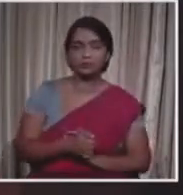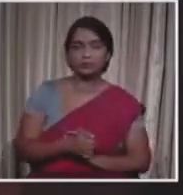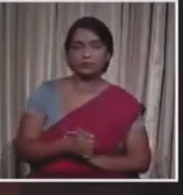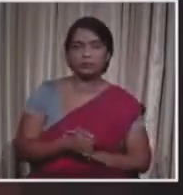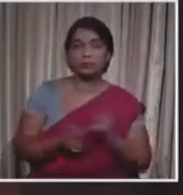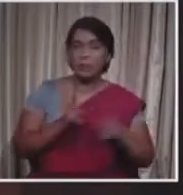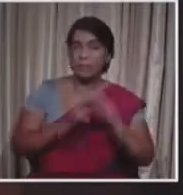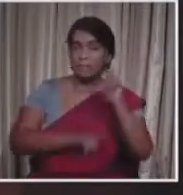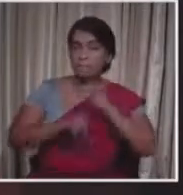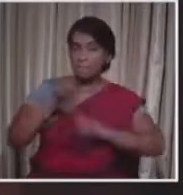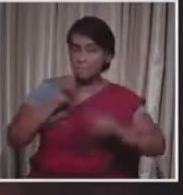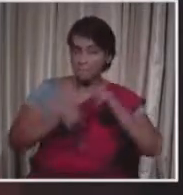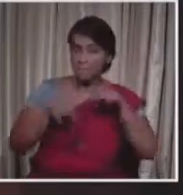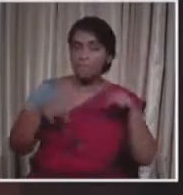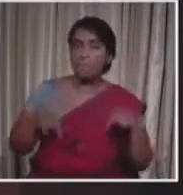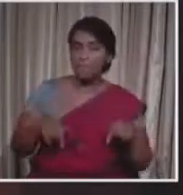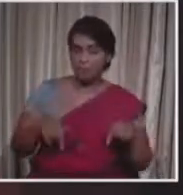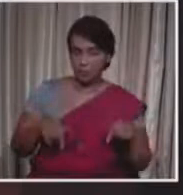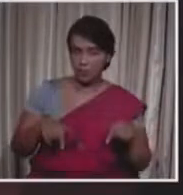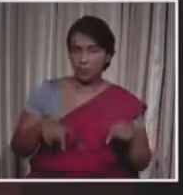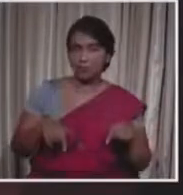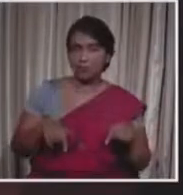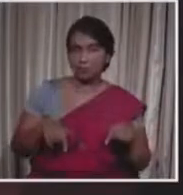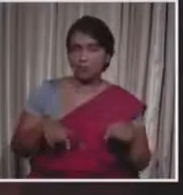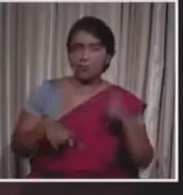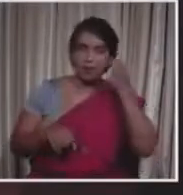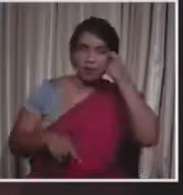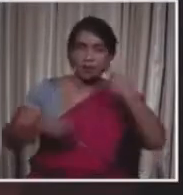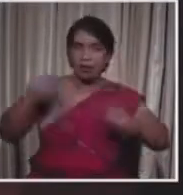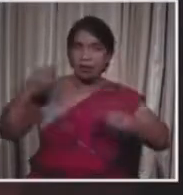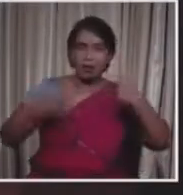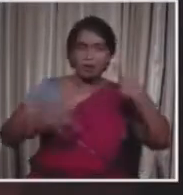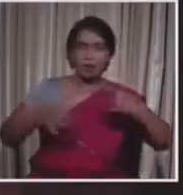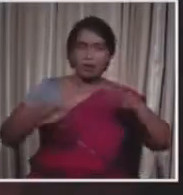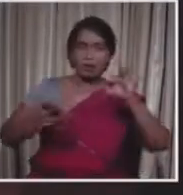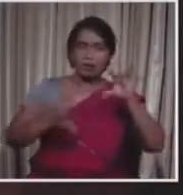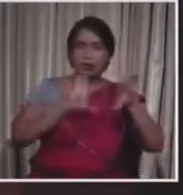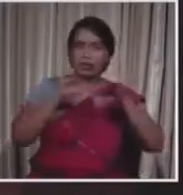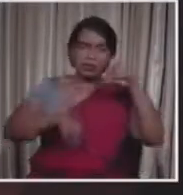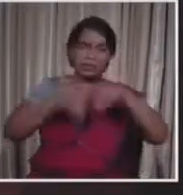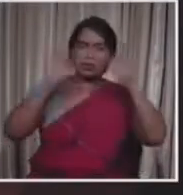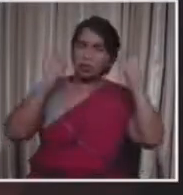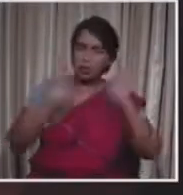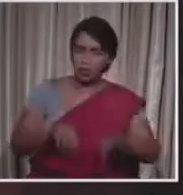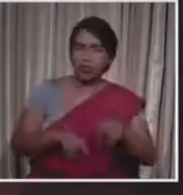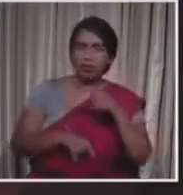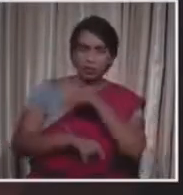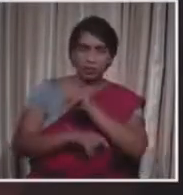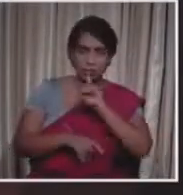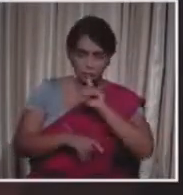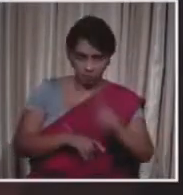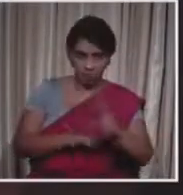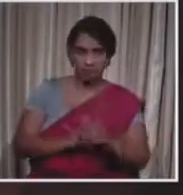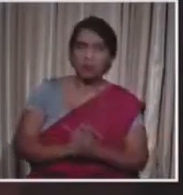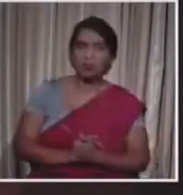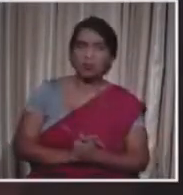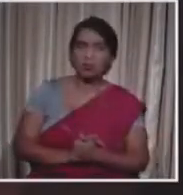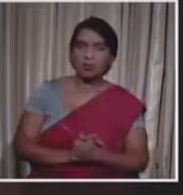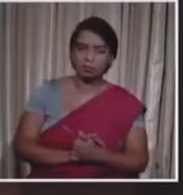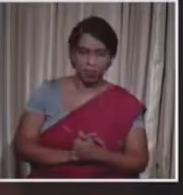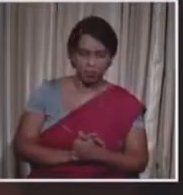මේ පාර්ලිමේන්තුවේ මත විමසුමකින් තොරව ඔබතුමත් ප්‍රකාශ කරා